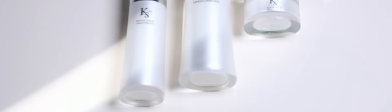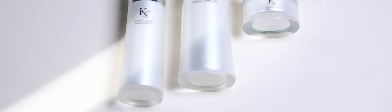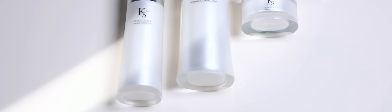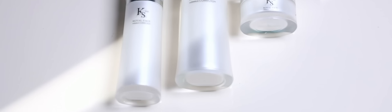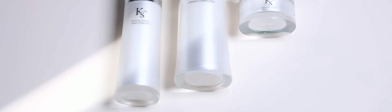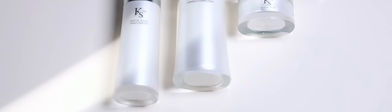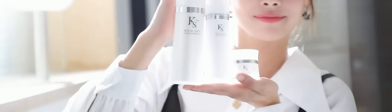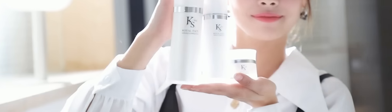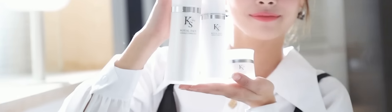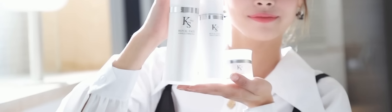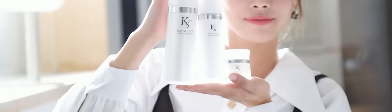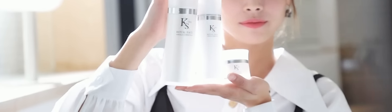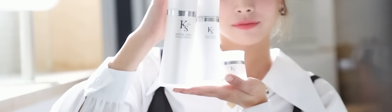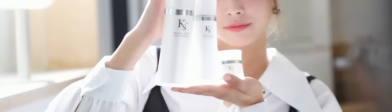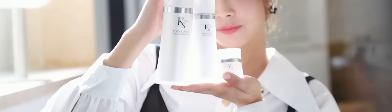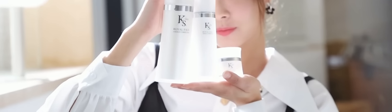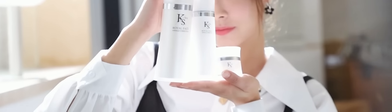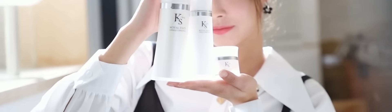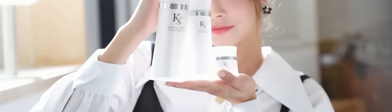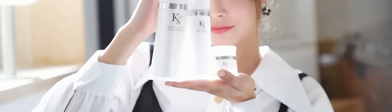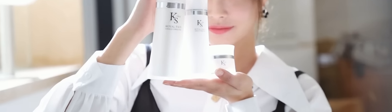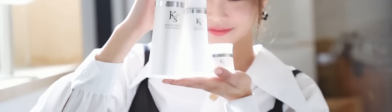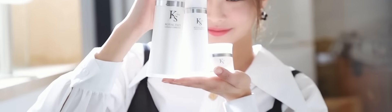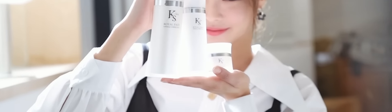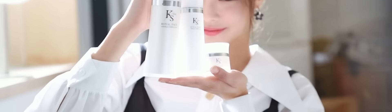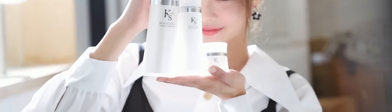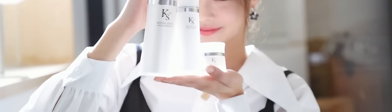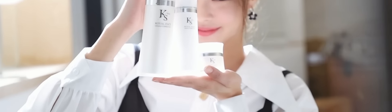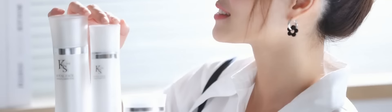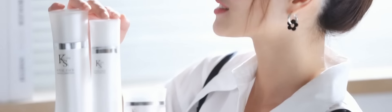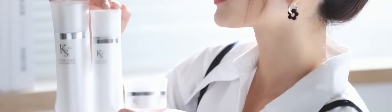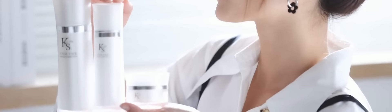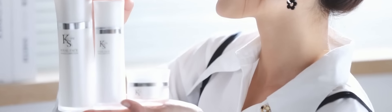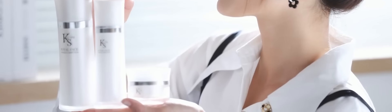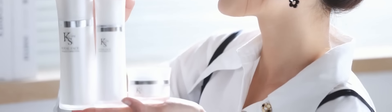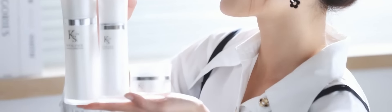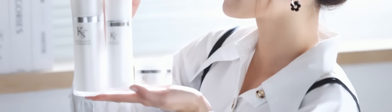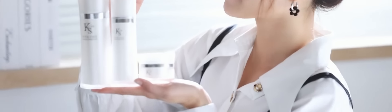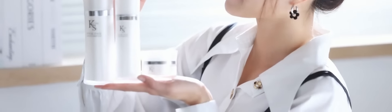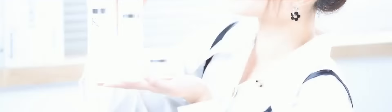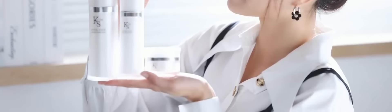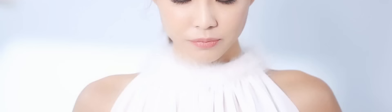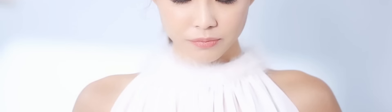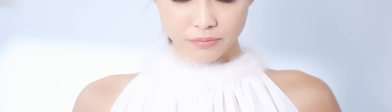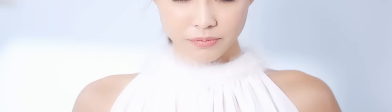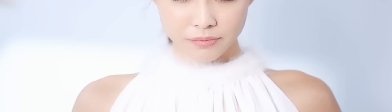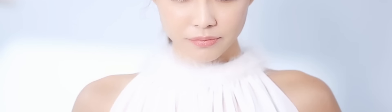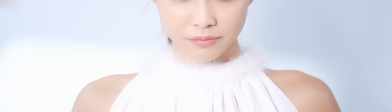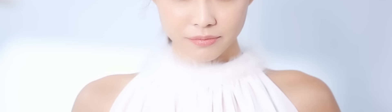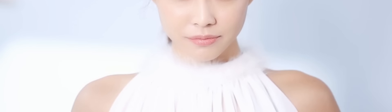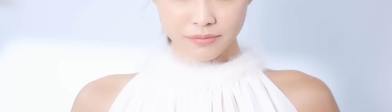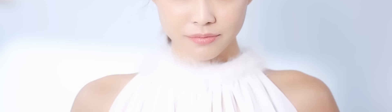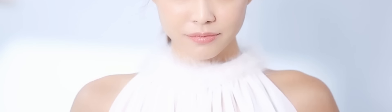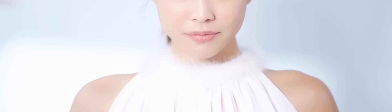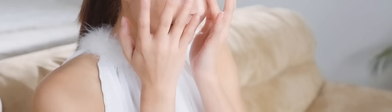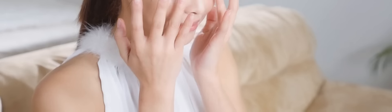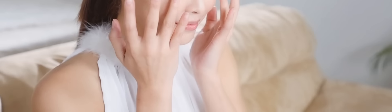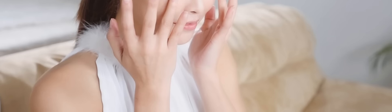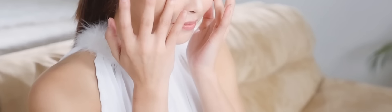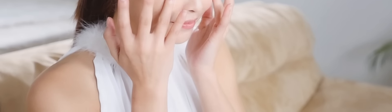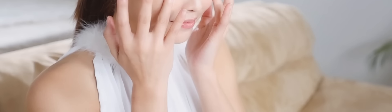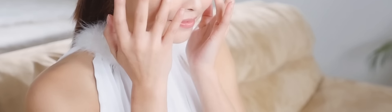KS Royal Face 皇家颜值逆时奇迹系列，它添加五种 EGF。专门防止肌肤